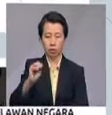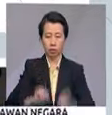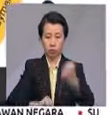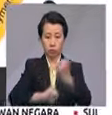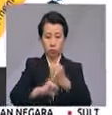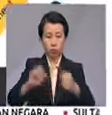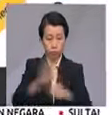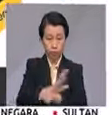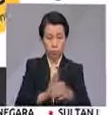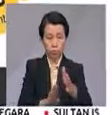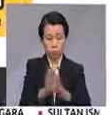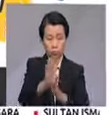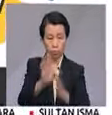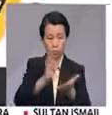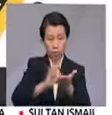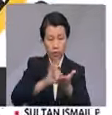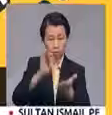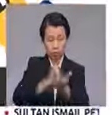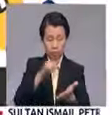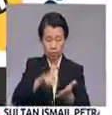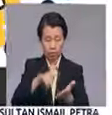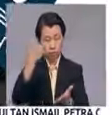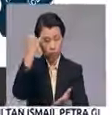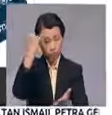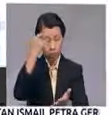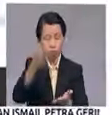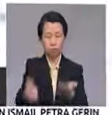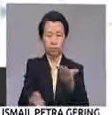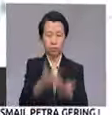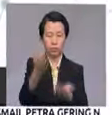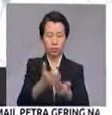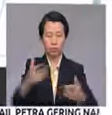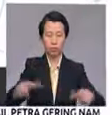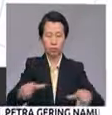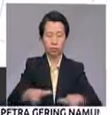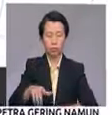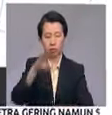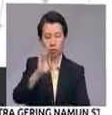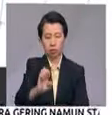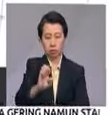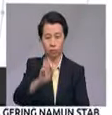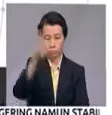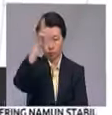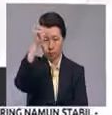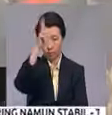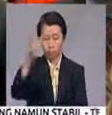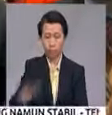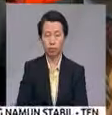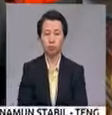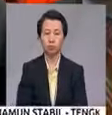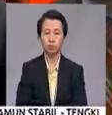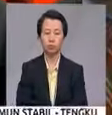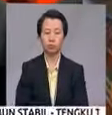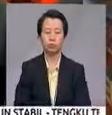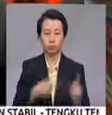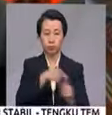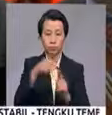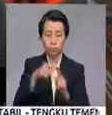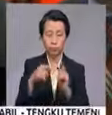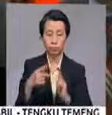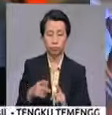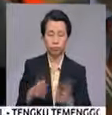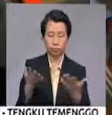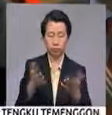penuh pembangunan platform itu sebagai inisiatif mempermudah pelaksanaan e-kerajaan. Apabila suatu platform itu